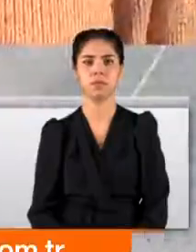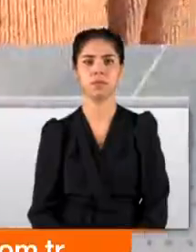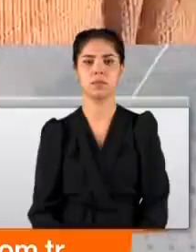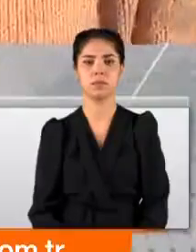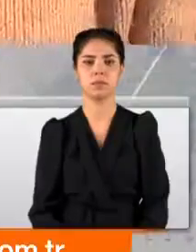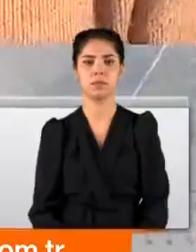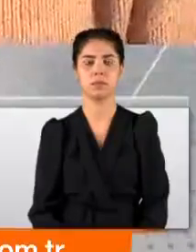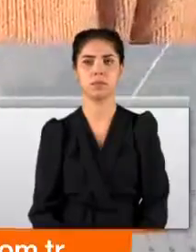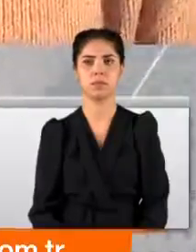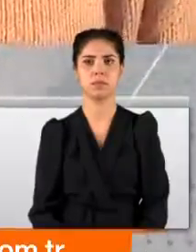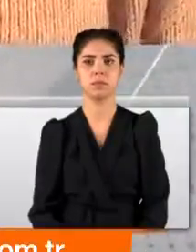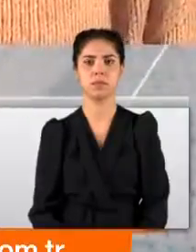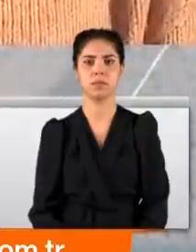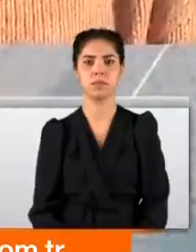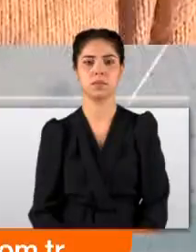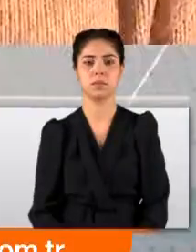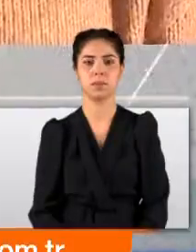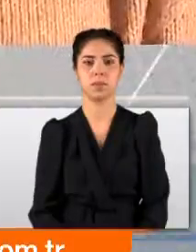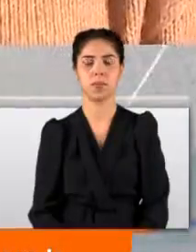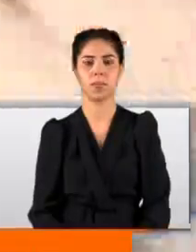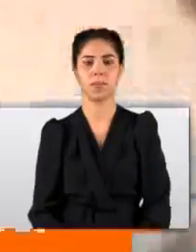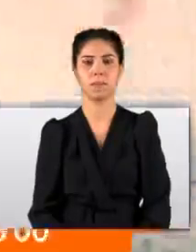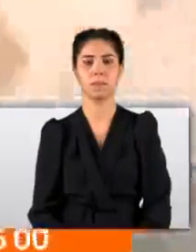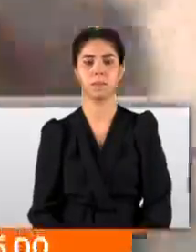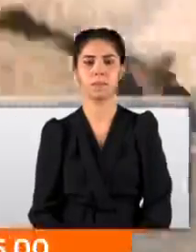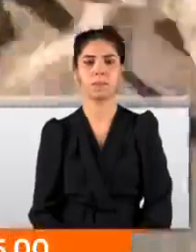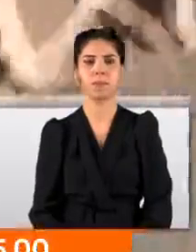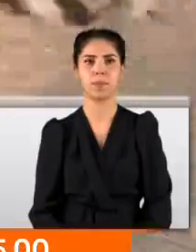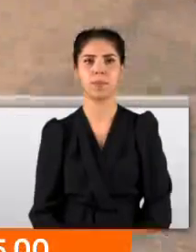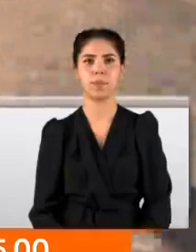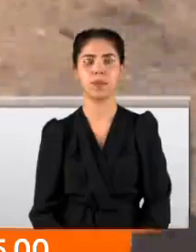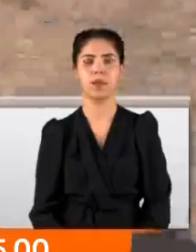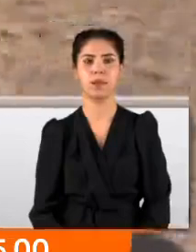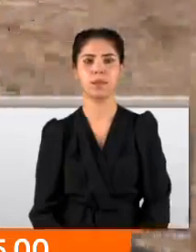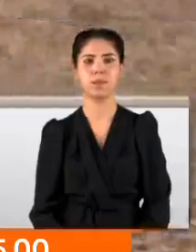Benim kardeşim gibiydi. Malımı, canımı, evimi, her şeyimi emanet ettim.